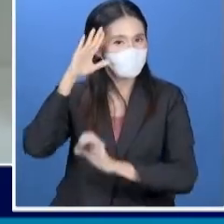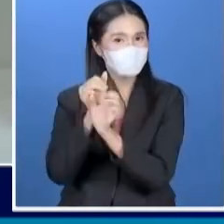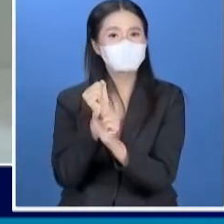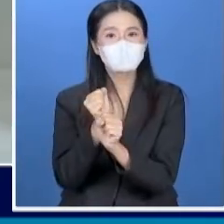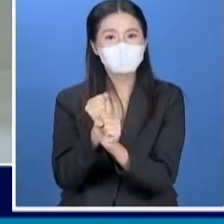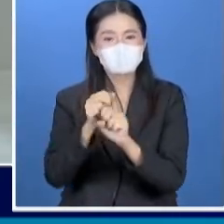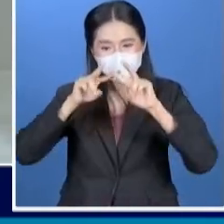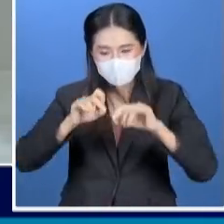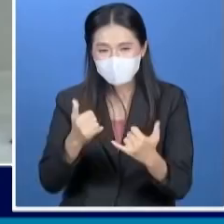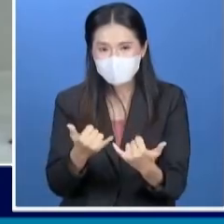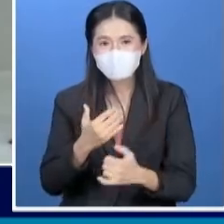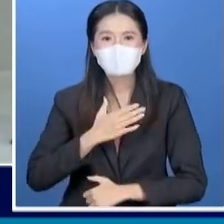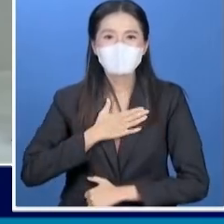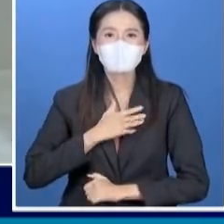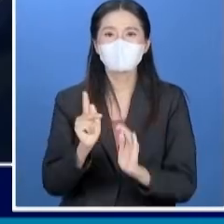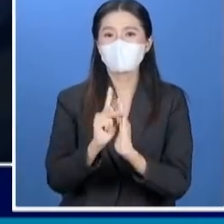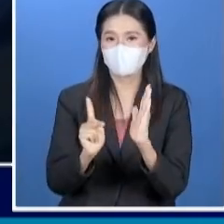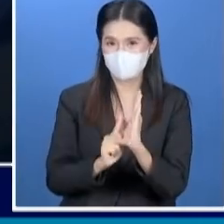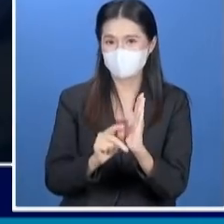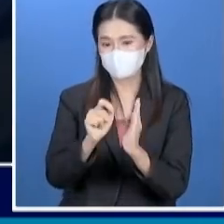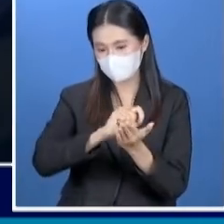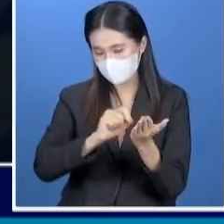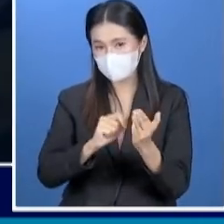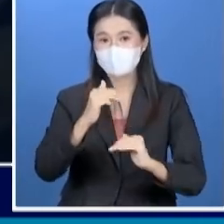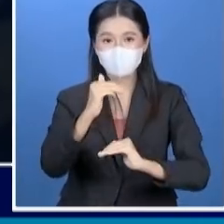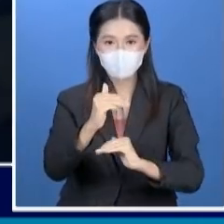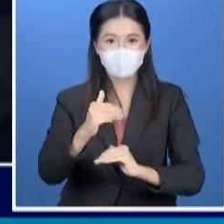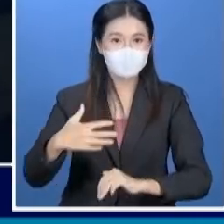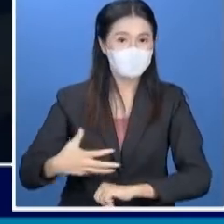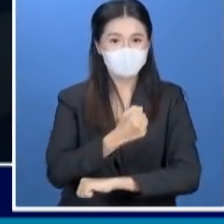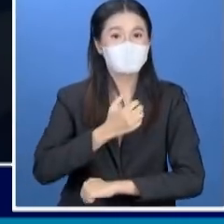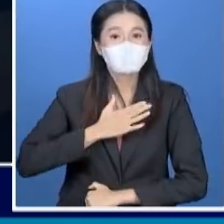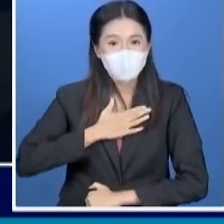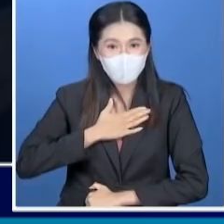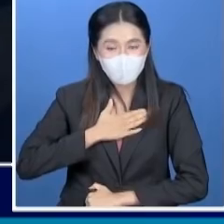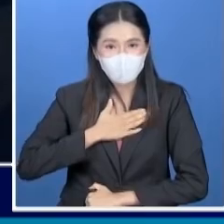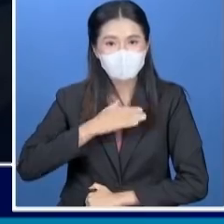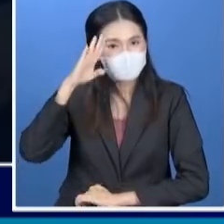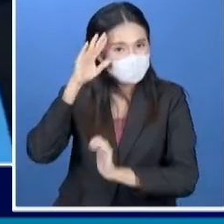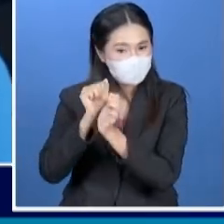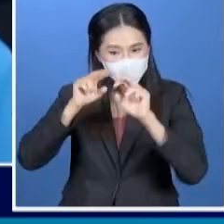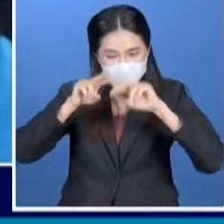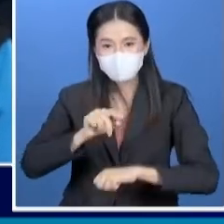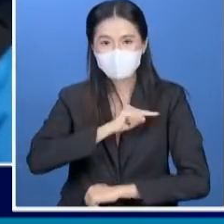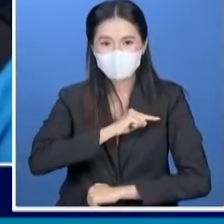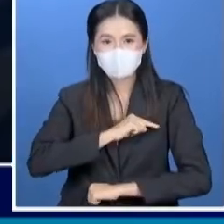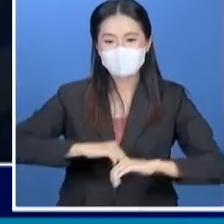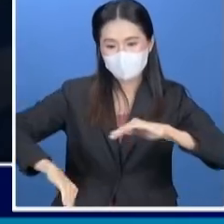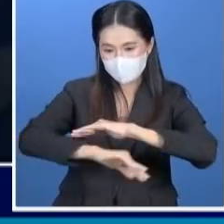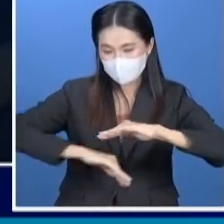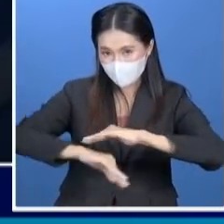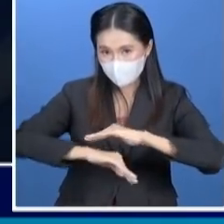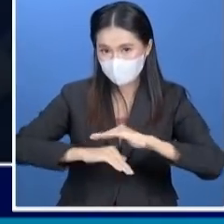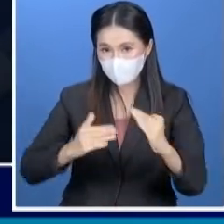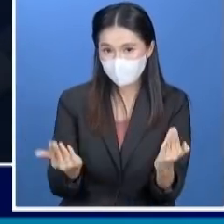ขณะนี้ก็กฎหมายเขาเขียนกำหนดไว้เองครับว่าอำนาจของพนักงานสอบสวนเนี่ยนะครับก็มีการหน้าที่ในการรวบรวมพยานฐาน